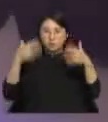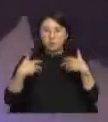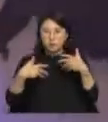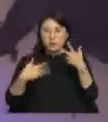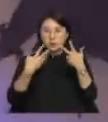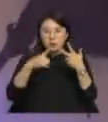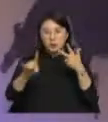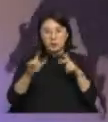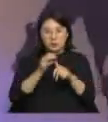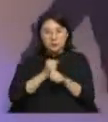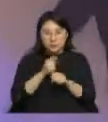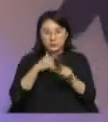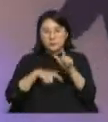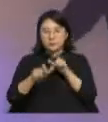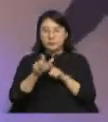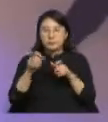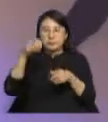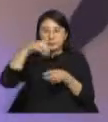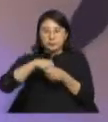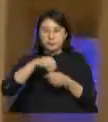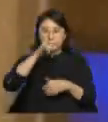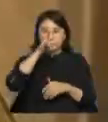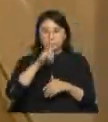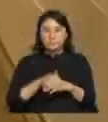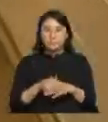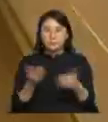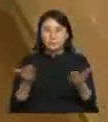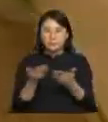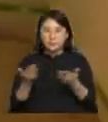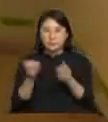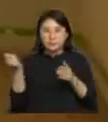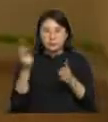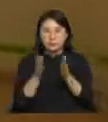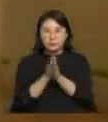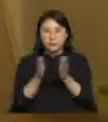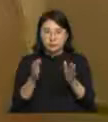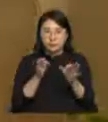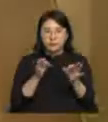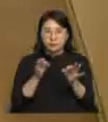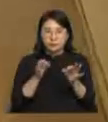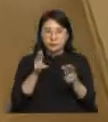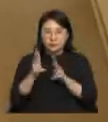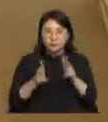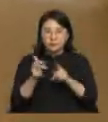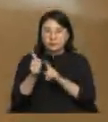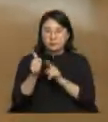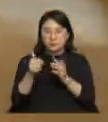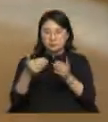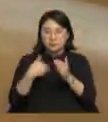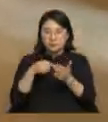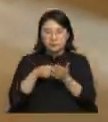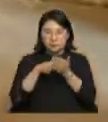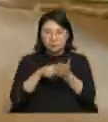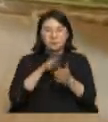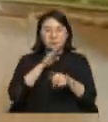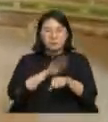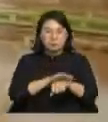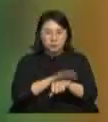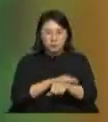7대 방역수칙에 추가됐습니다. 영업을 다시 시작하려는 사업주는 사전 신청과 현장